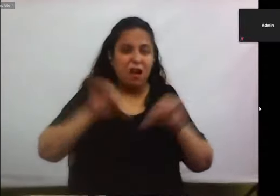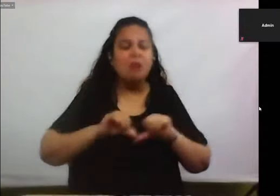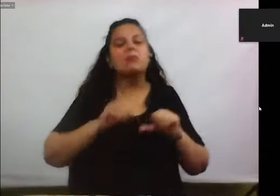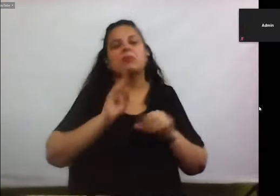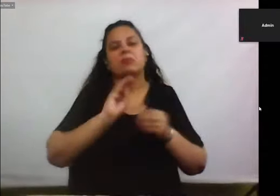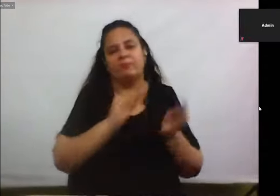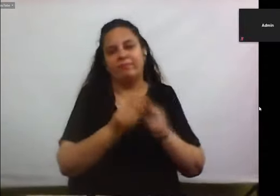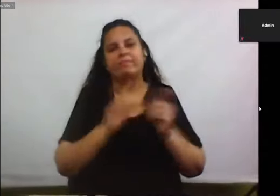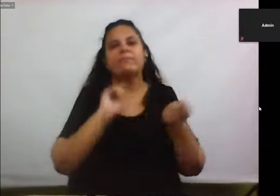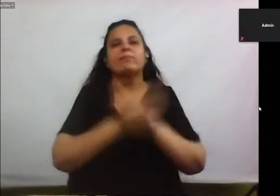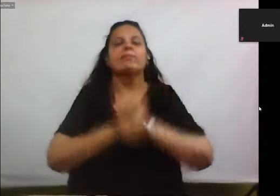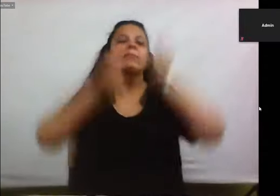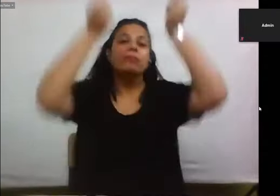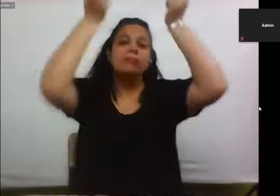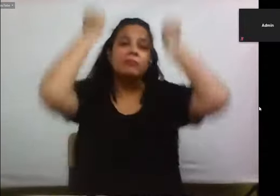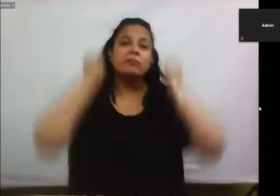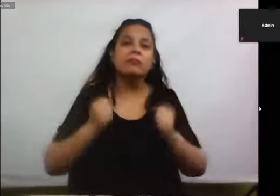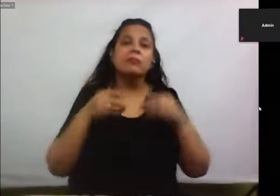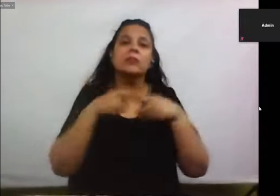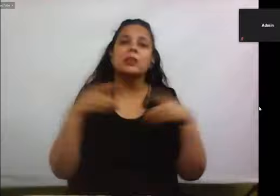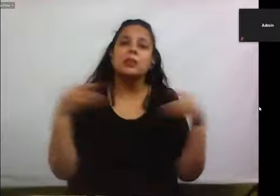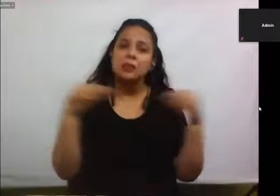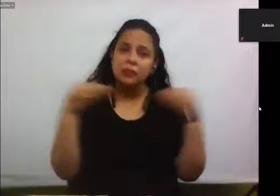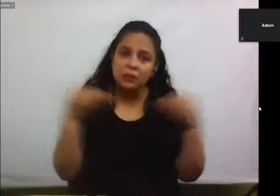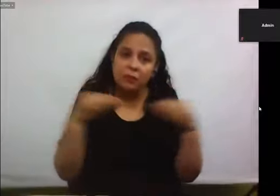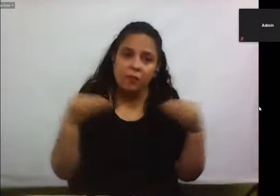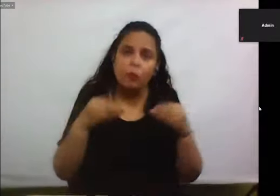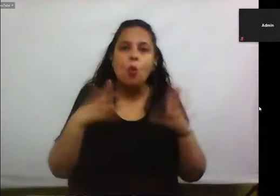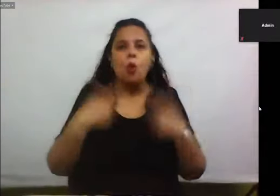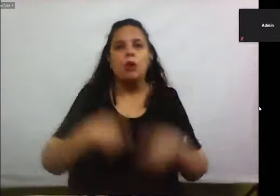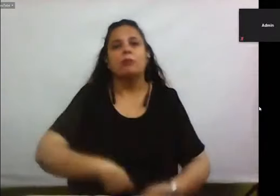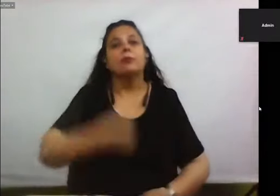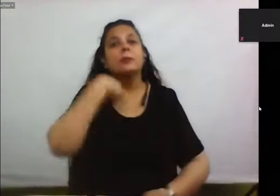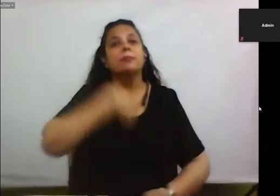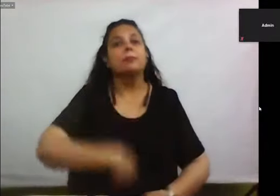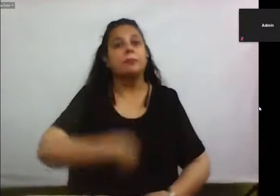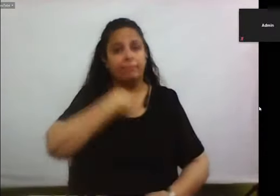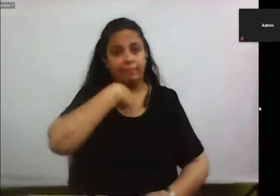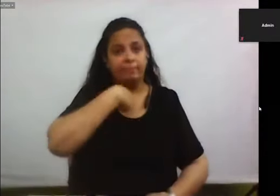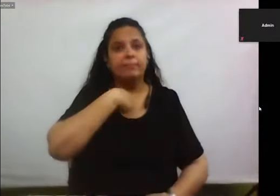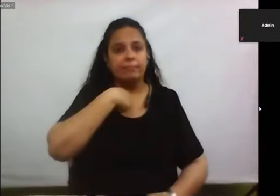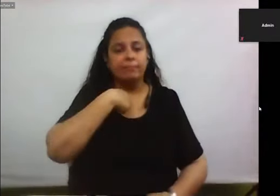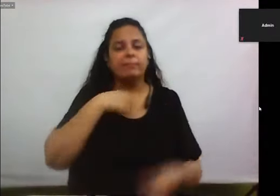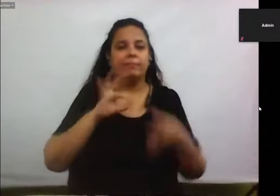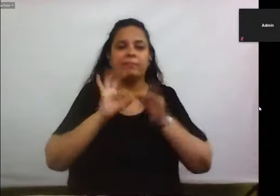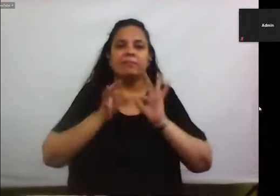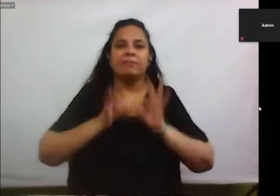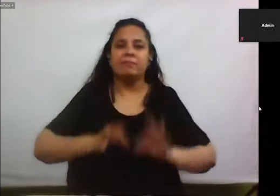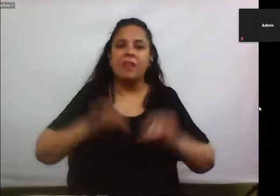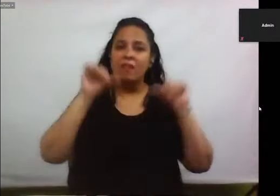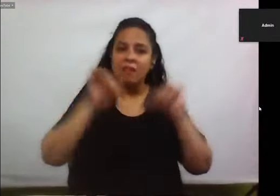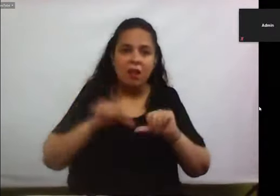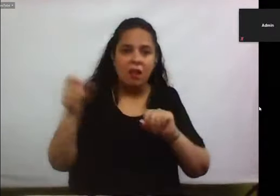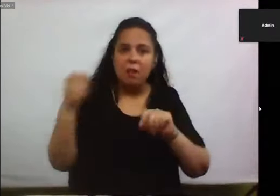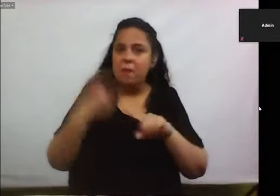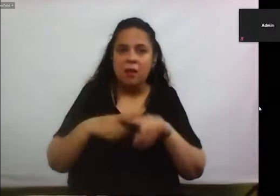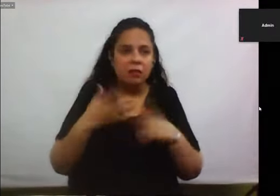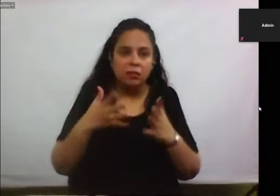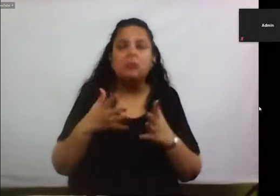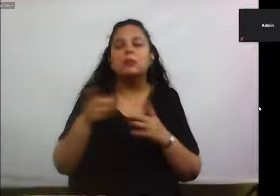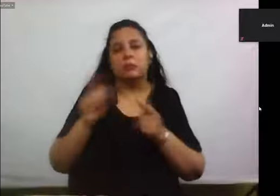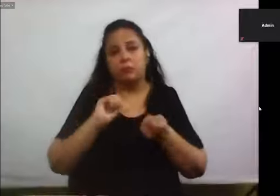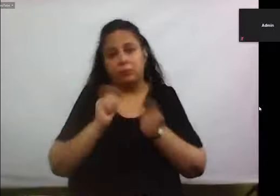वो मॉडलिंग का से फायदा होता है तो फादर को या कोई भी एडल्ट, अगर मेल है तो फीमेल